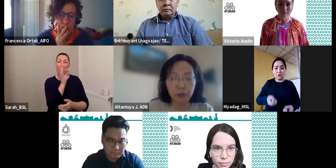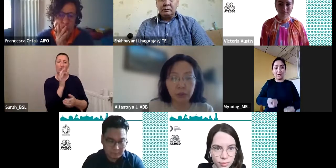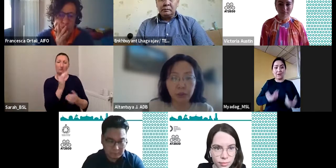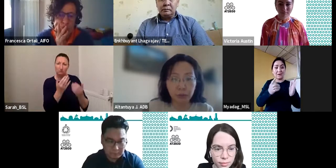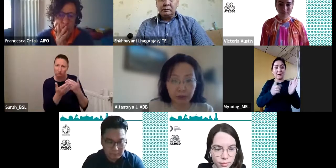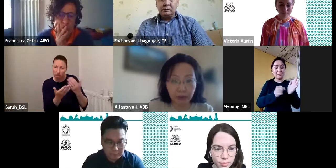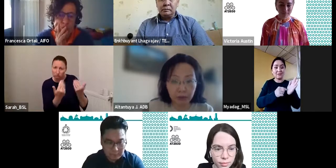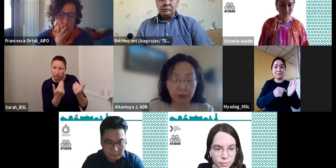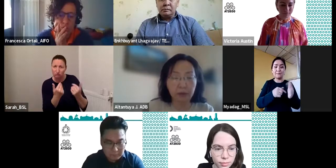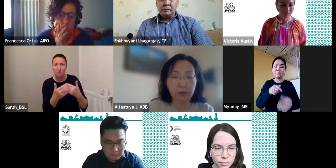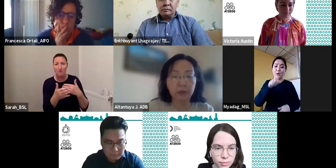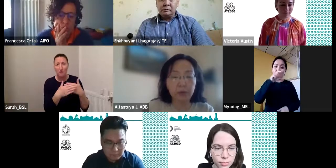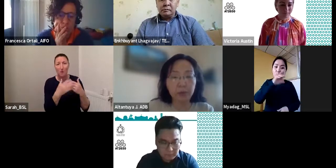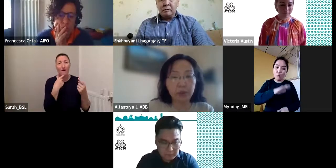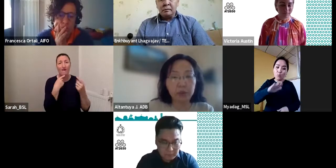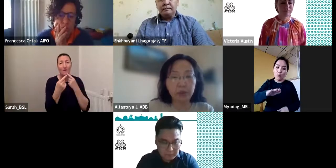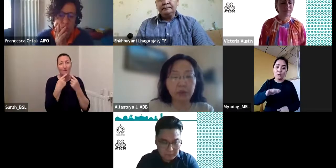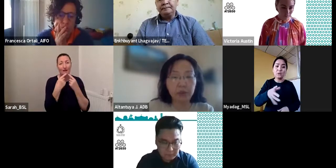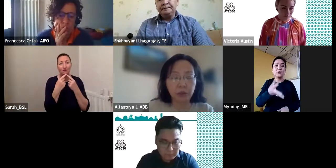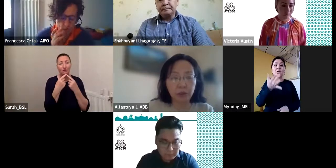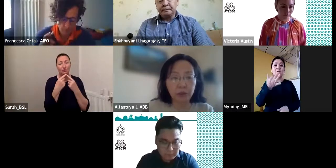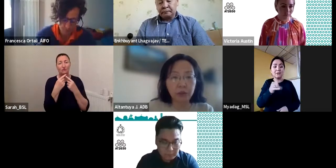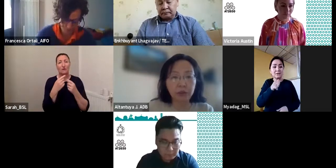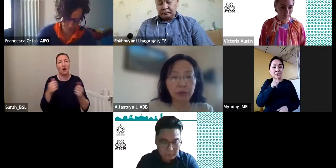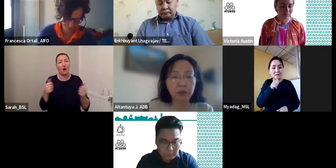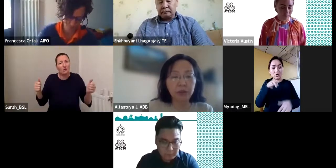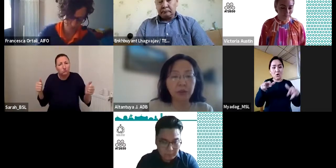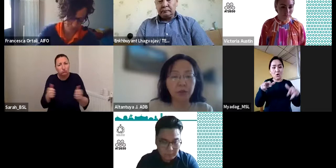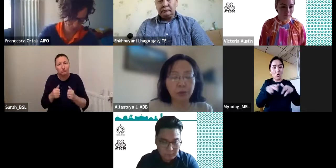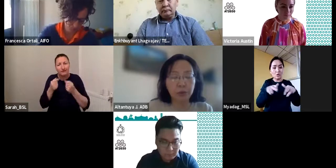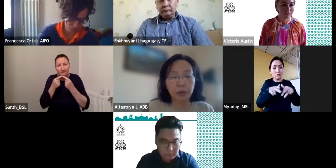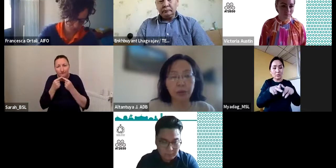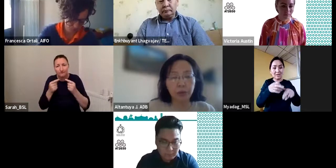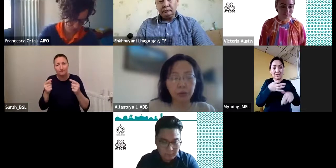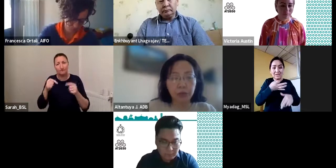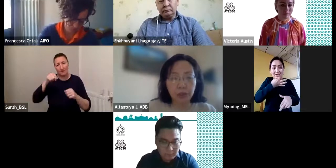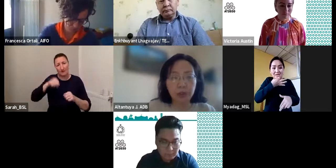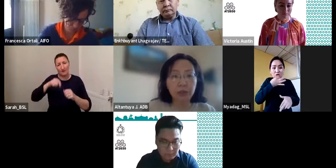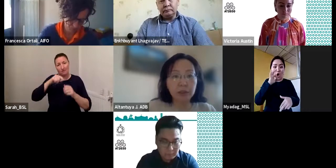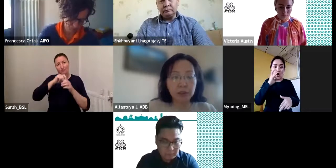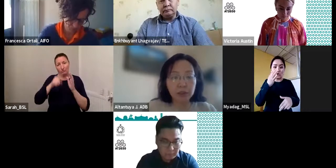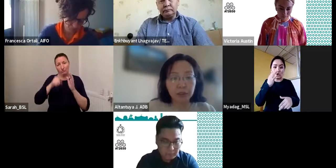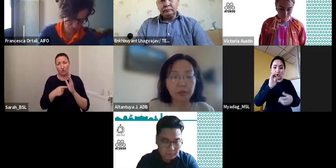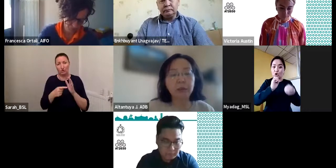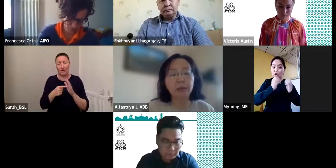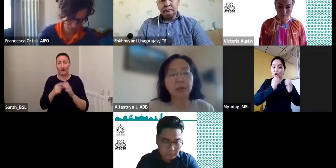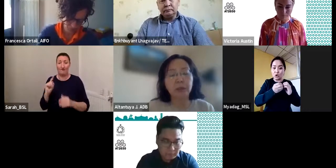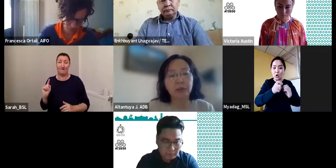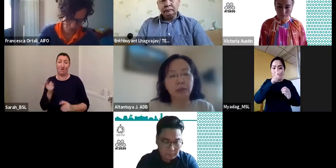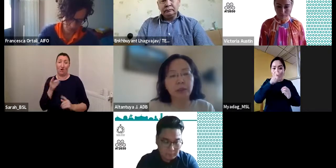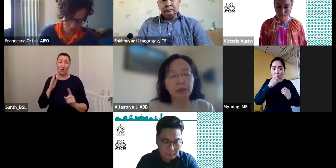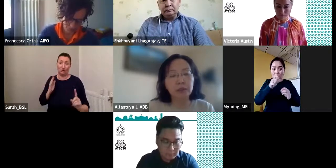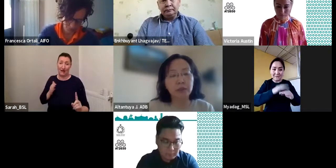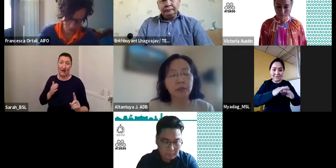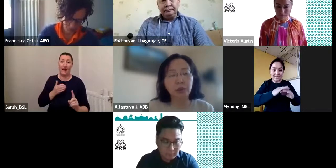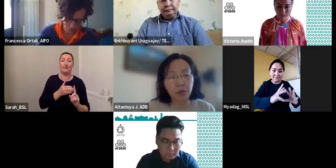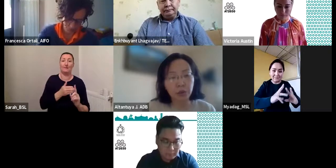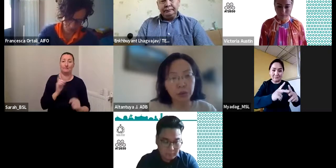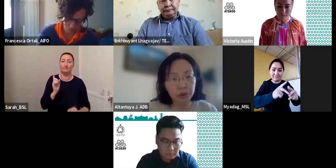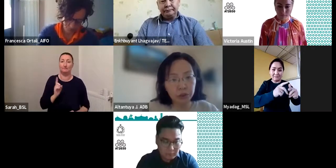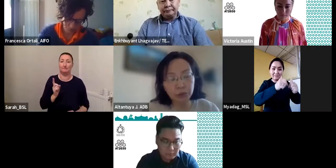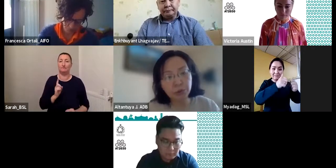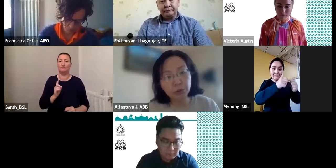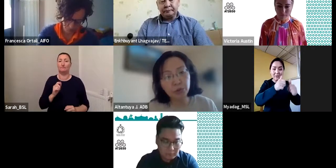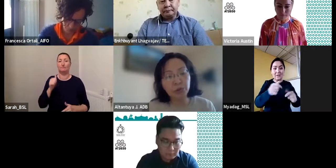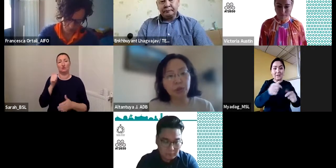нэ хүүхдийг одоо баг дээр нь одоо хөгжлийн бэрхшээлд нь илрүүлнэ. Хэдий ч нэ тэр хүнийг нөхөн сэргээх, засах дээрээс нь